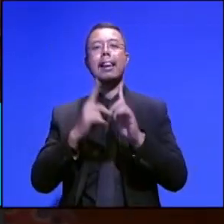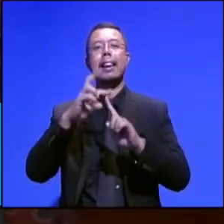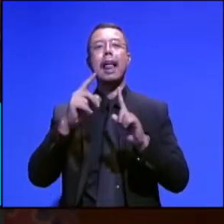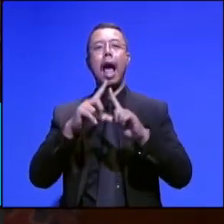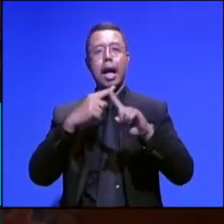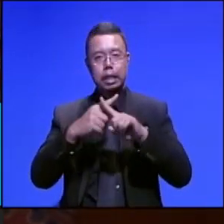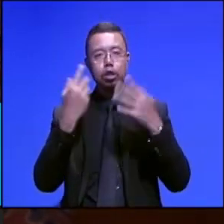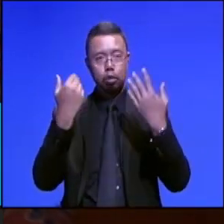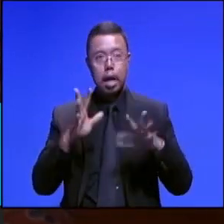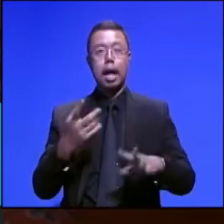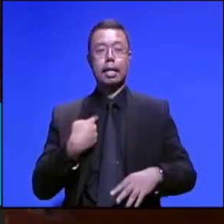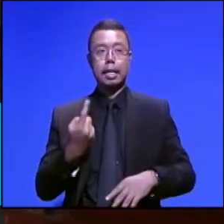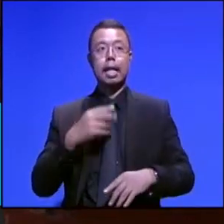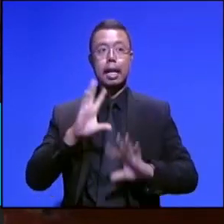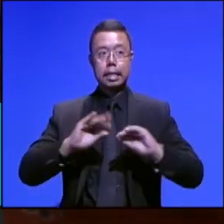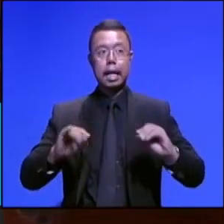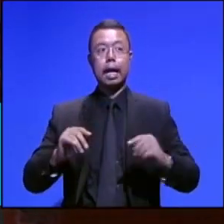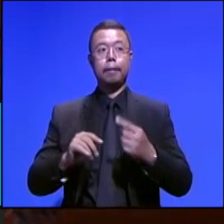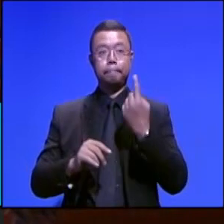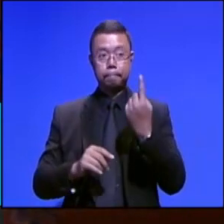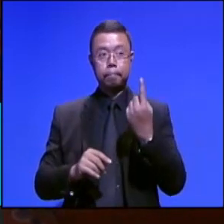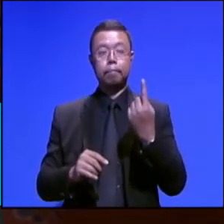kita lakukan. Satu,